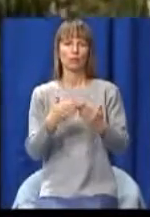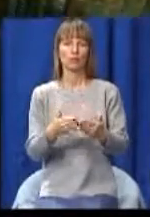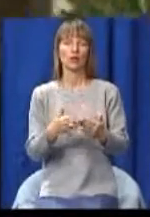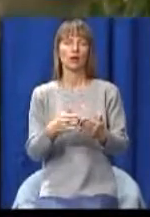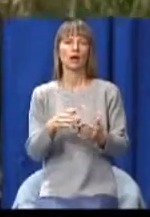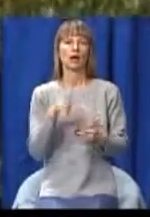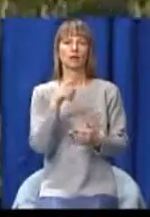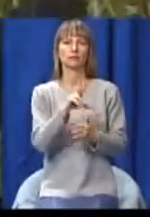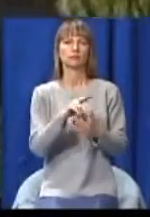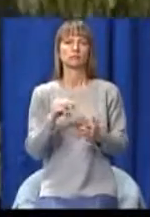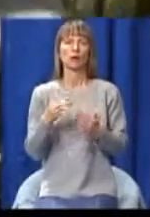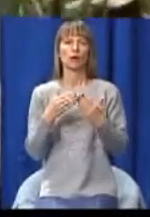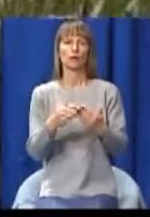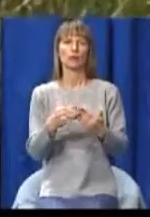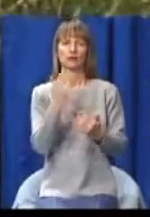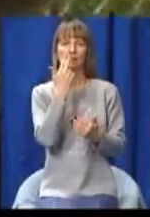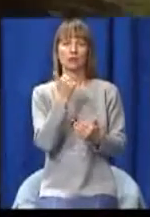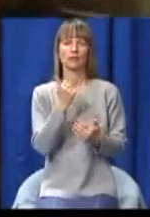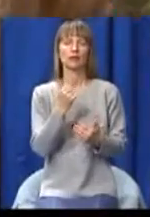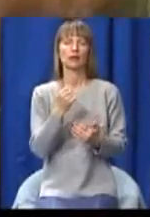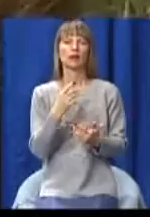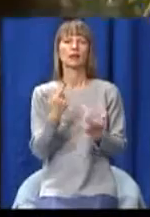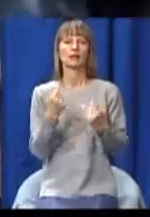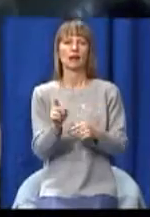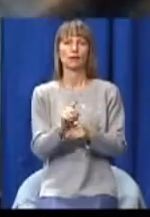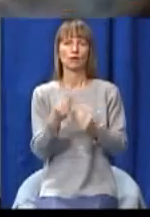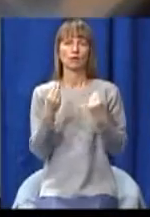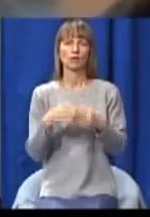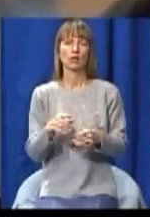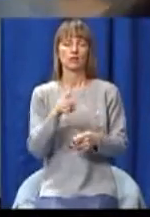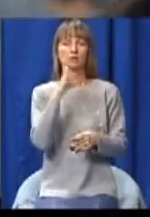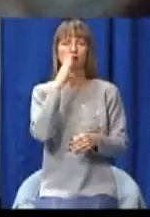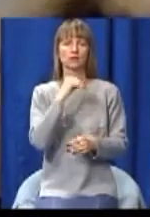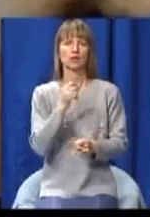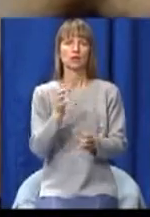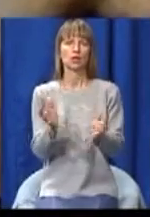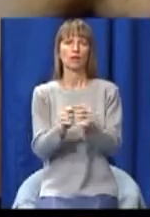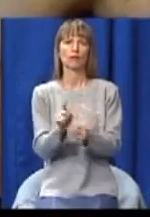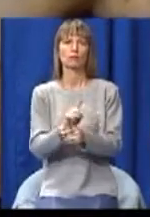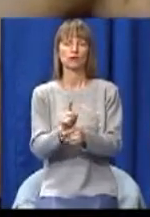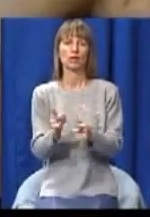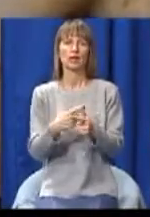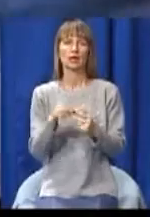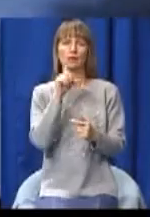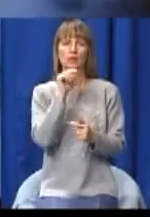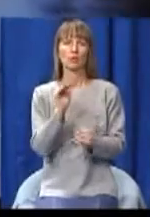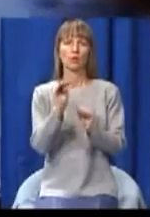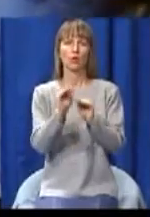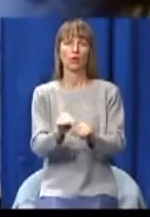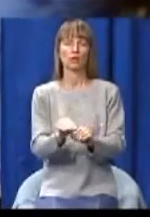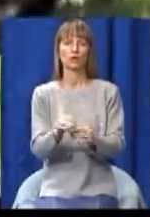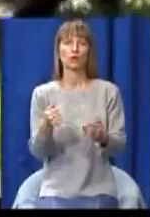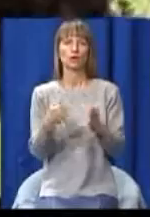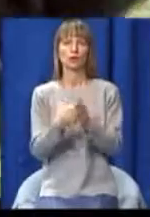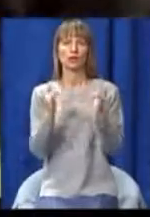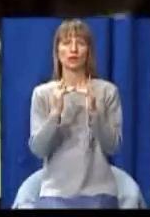корабельні знавички, втім, деякі і втратила. Так, наприклад, вона здатна зловити мишку або пташку і покласти здобич до